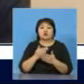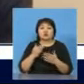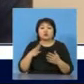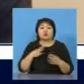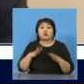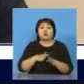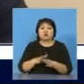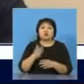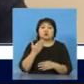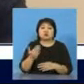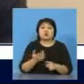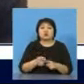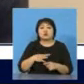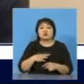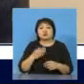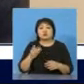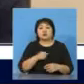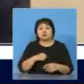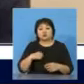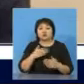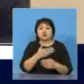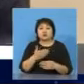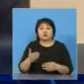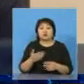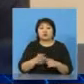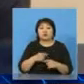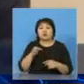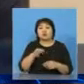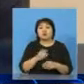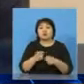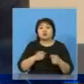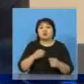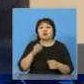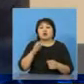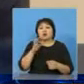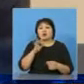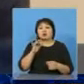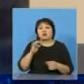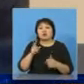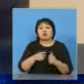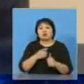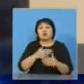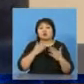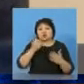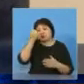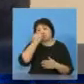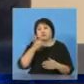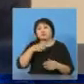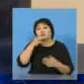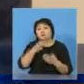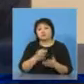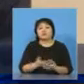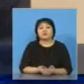деңгейде орындадыңыздар. Сол үшін өздеріңізге облыс әкімі Оңдасын Сейілұлы Оразалин атынан үлкен алғысымды